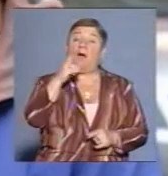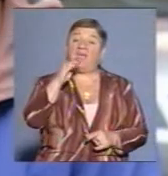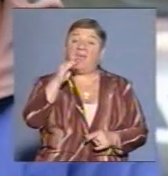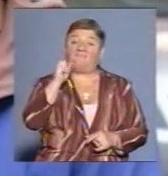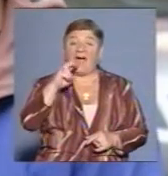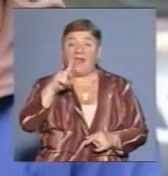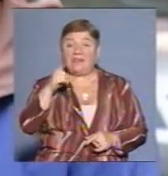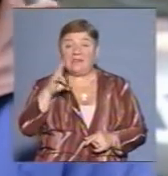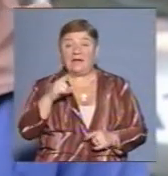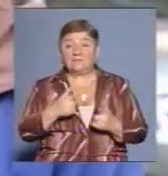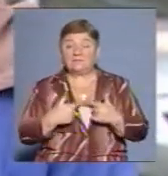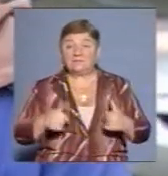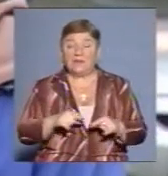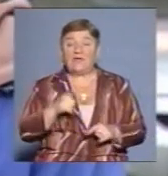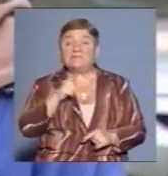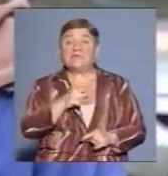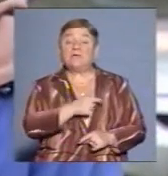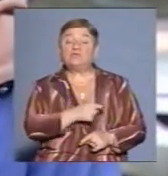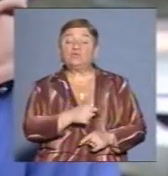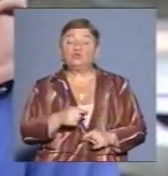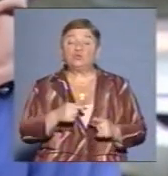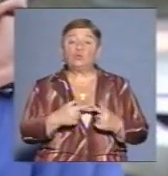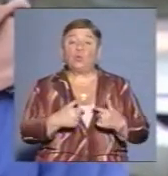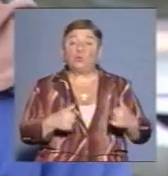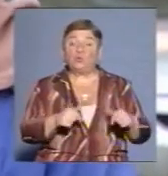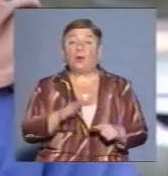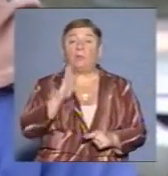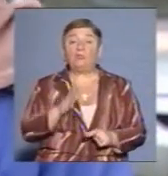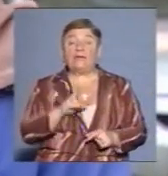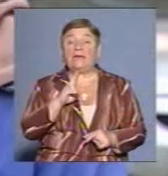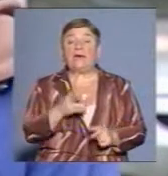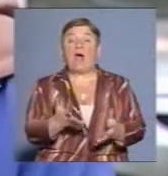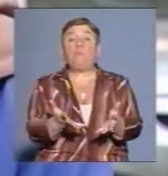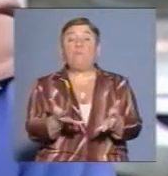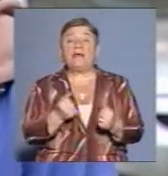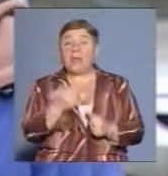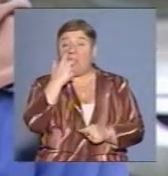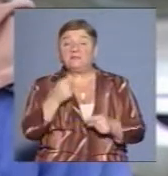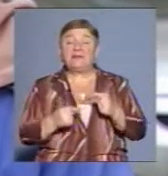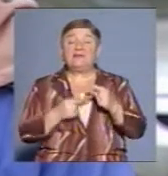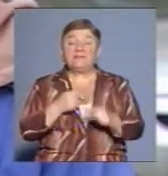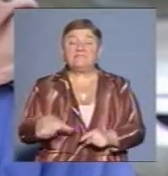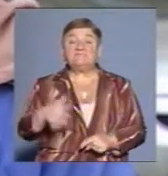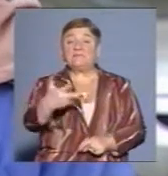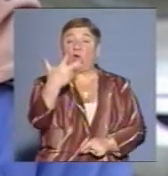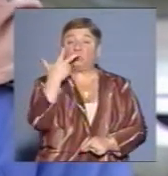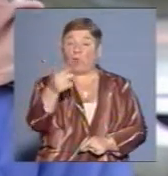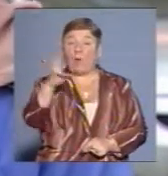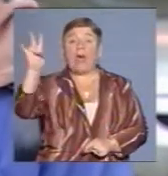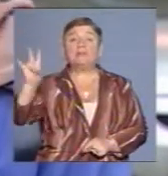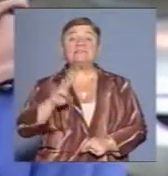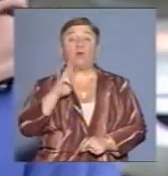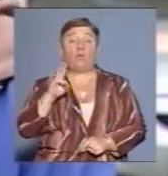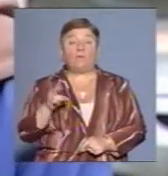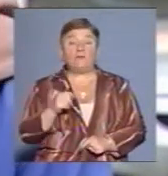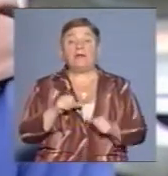буде вже нова постала структура, яка в себе убере традиції цих всіх трьох церков. Ну і крім